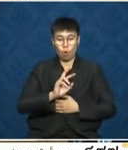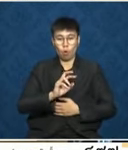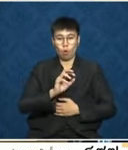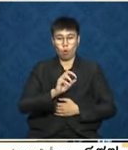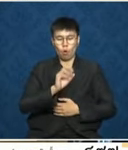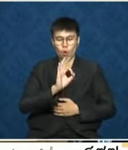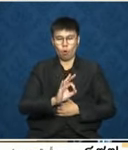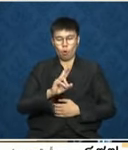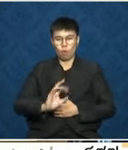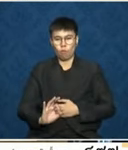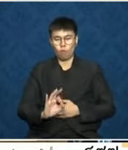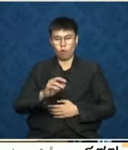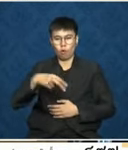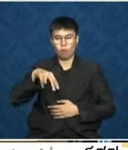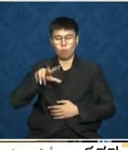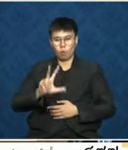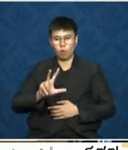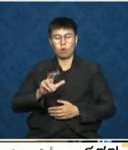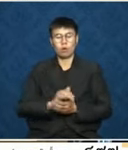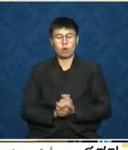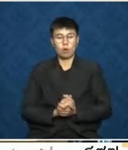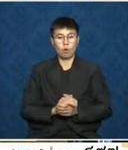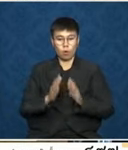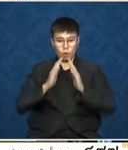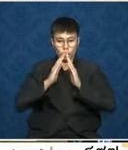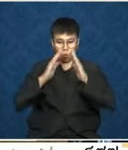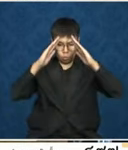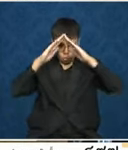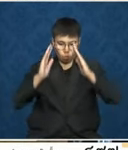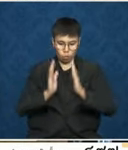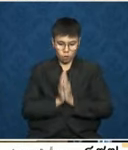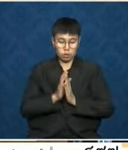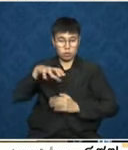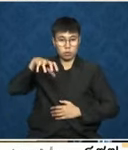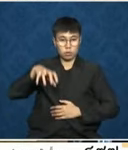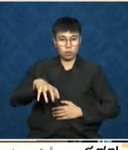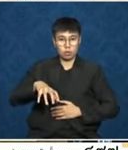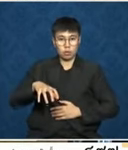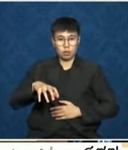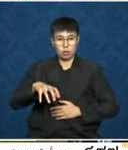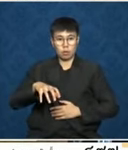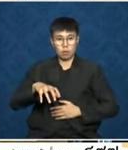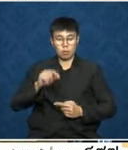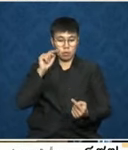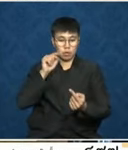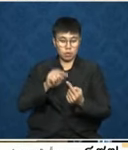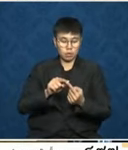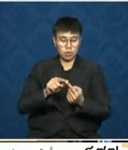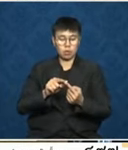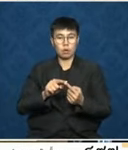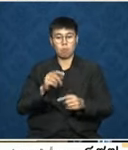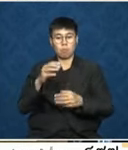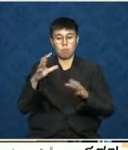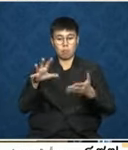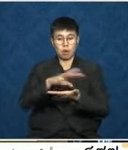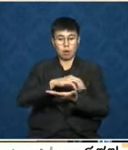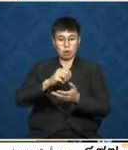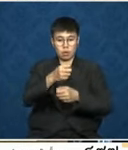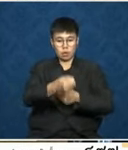ชอบในส่วนนี้ค่ะบริเวณหน้าวัดเทวสุนทรข้ามไปยังมหาวิทยาลัยเกษตรศาสตร์แล้วก็บริเวณปากซอย